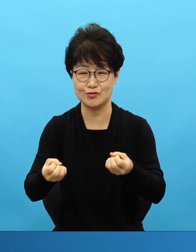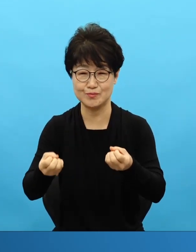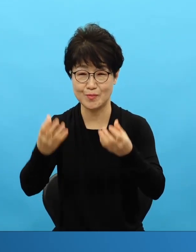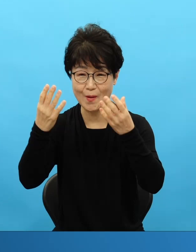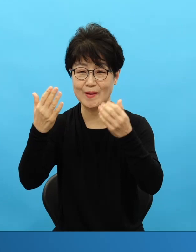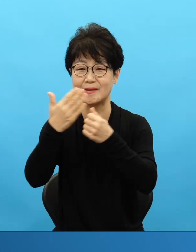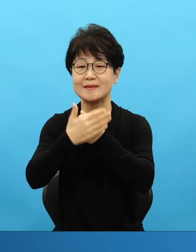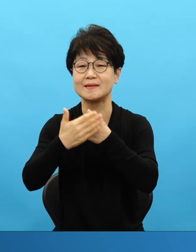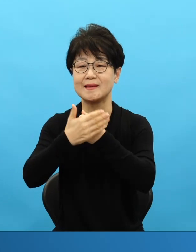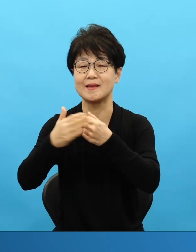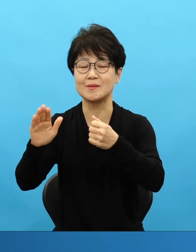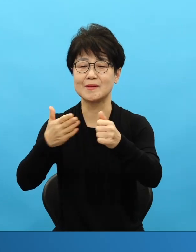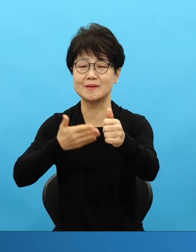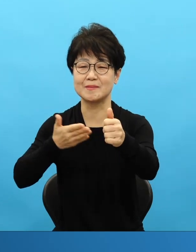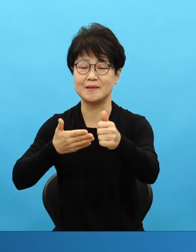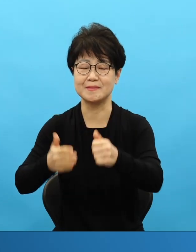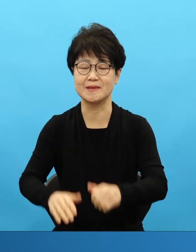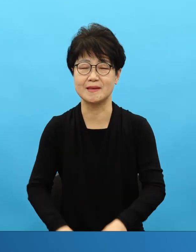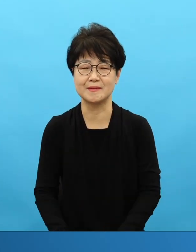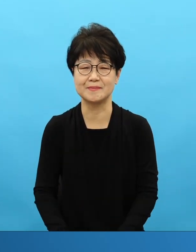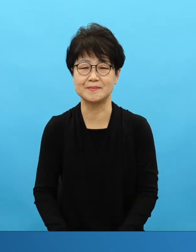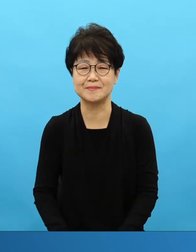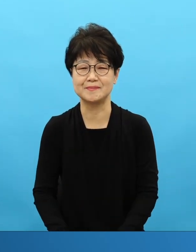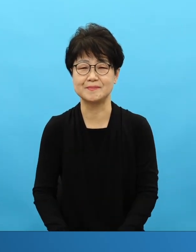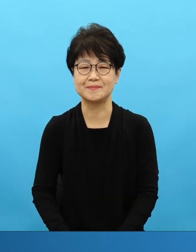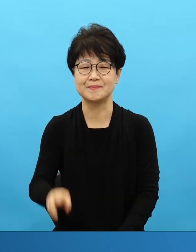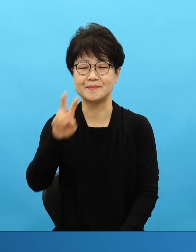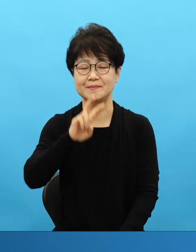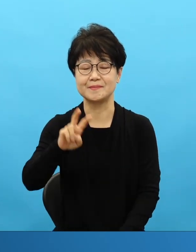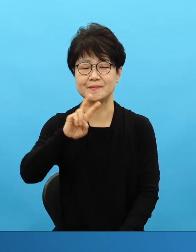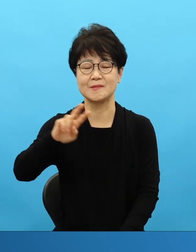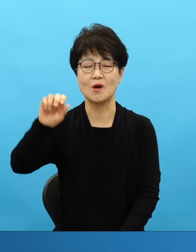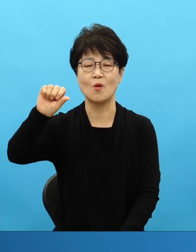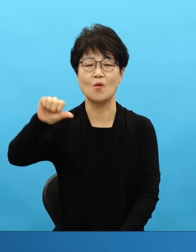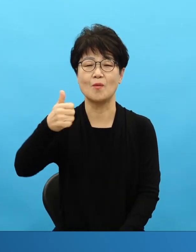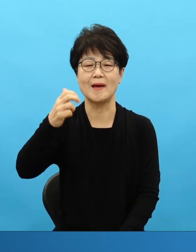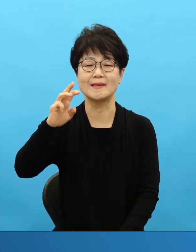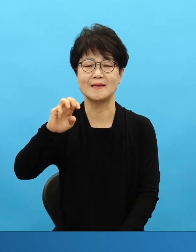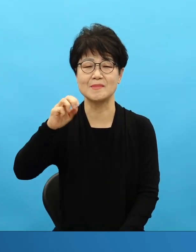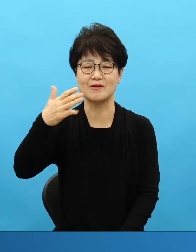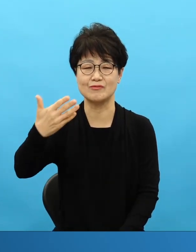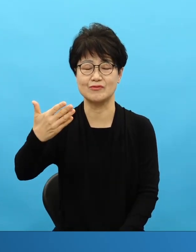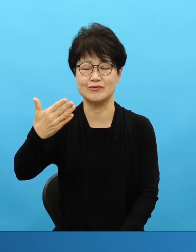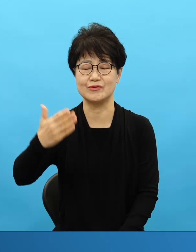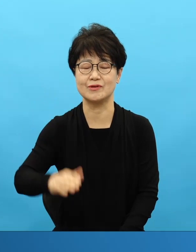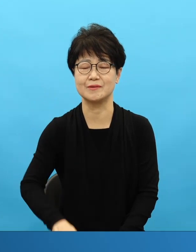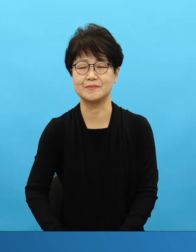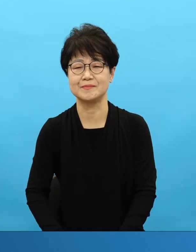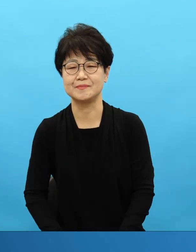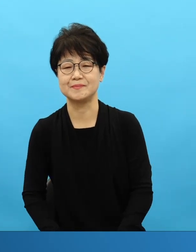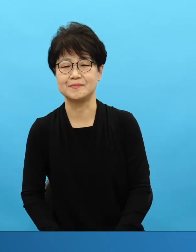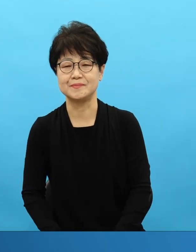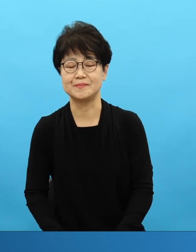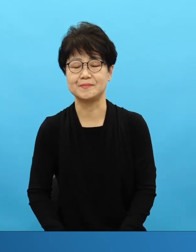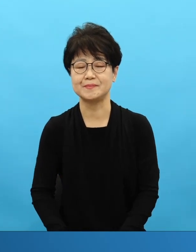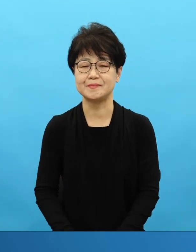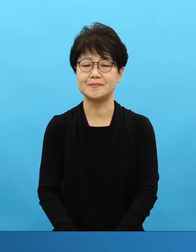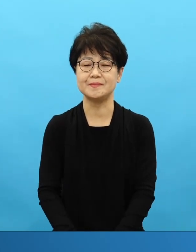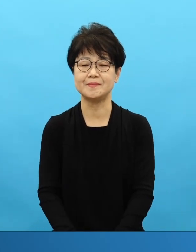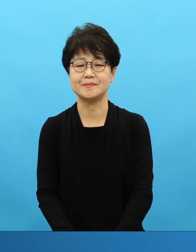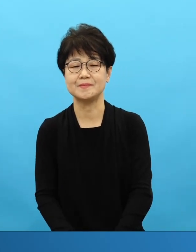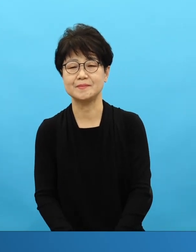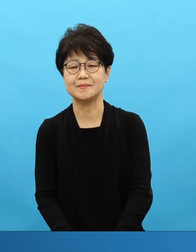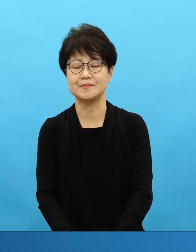믿습니다. 찬송가 539장 찬송 드리겠습니다. 너 예수께 조용히 나가 내 모든